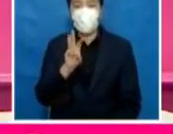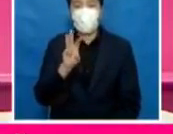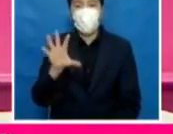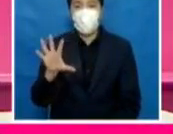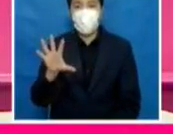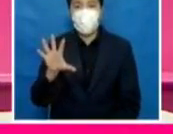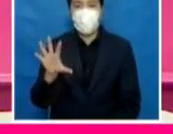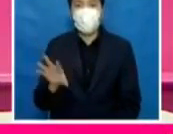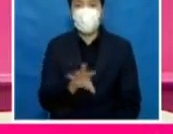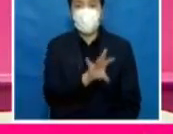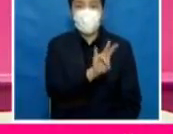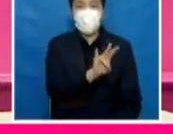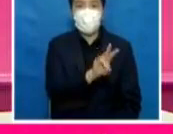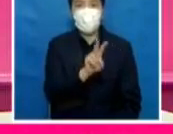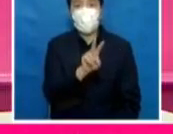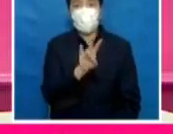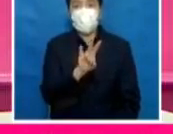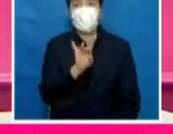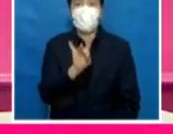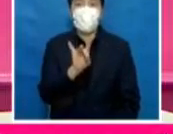7278965